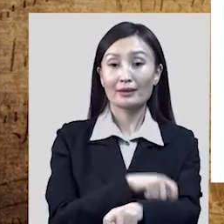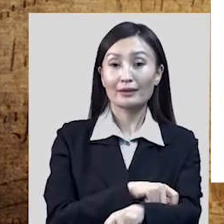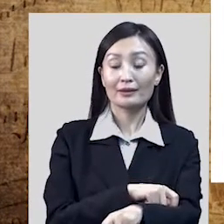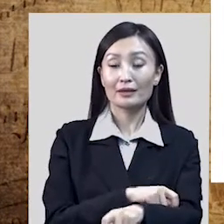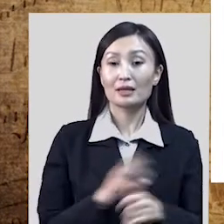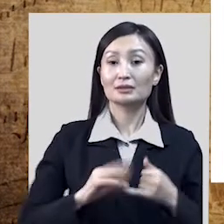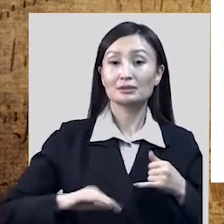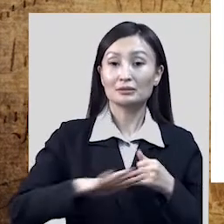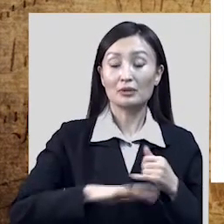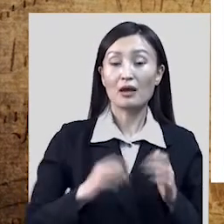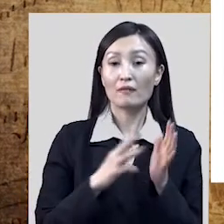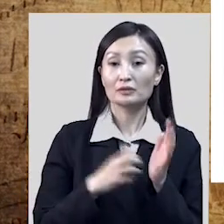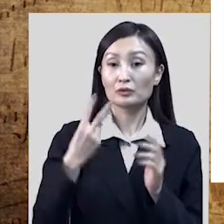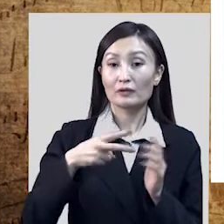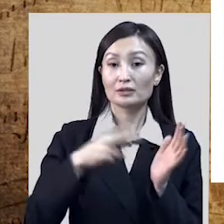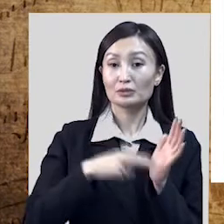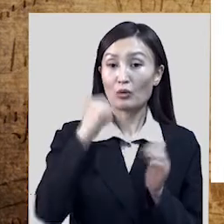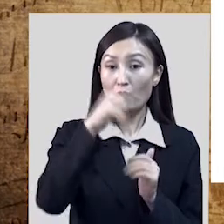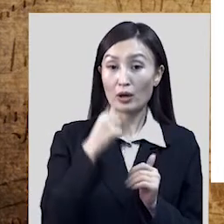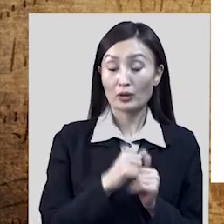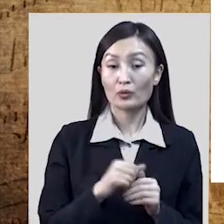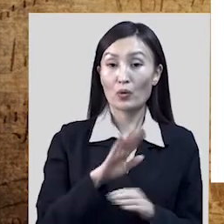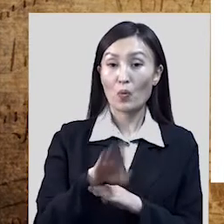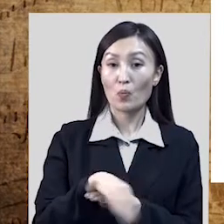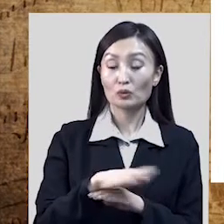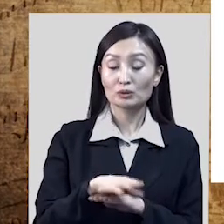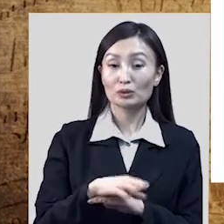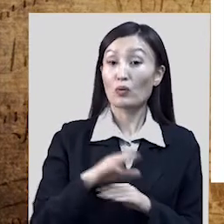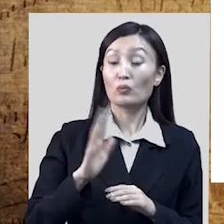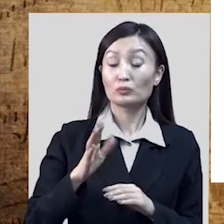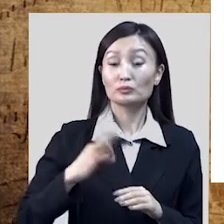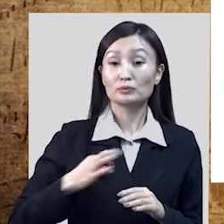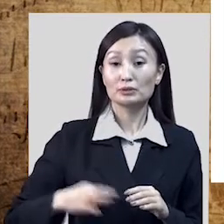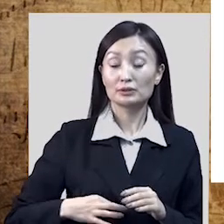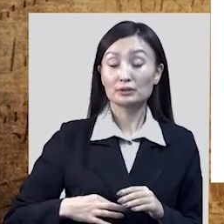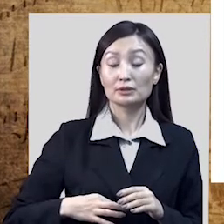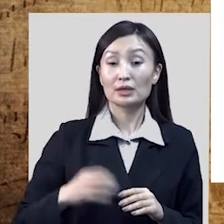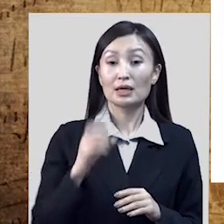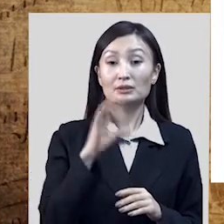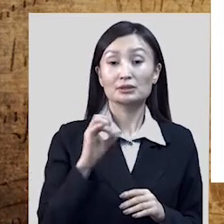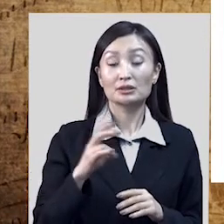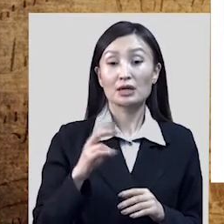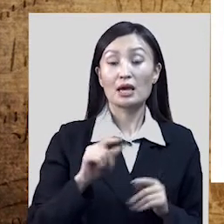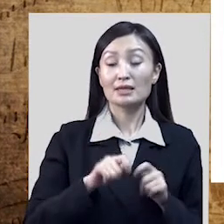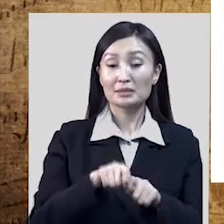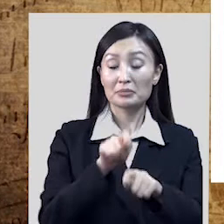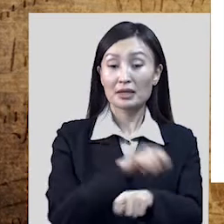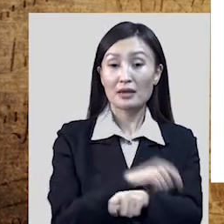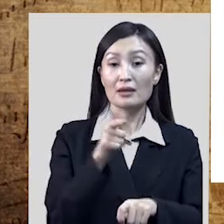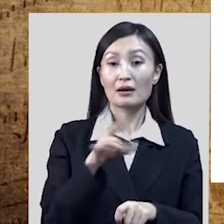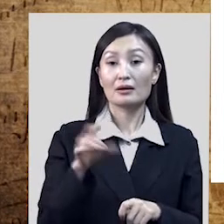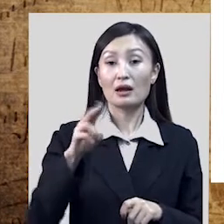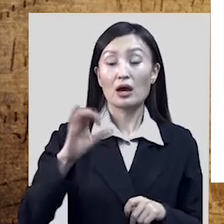земли восемьсот двадцать седьмом году в пустыне синджар аль-хорезми принимал участие в измерении длины градуса